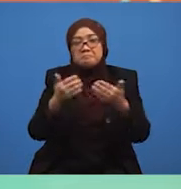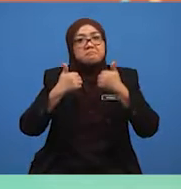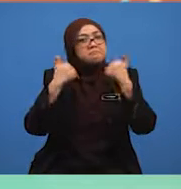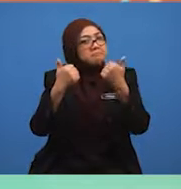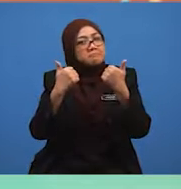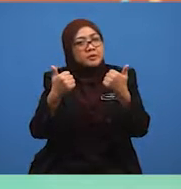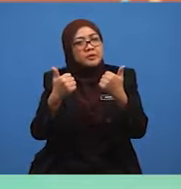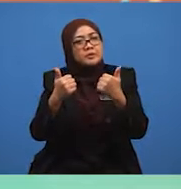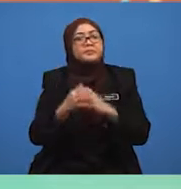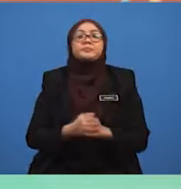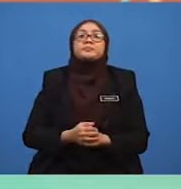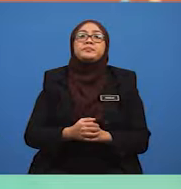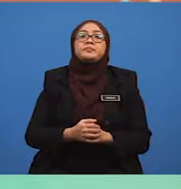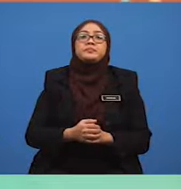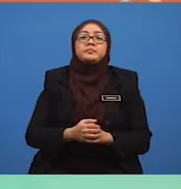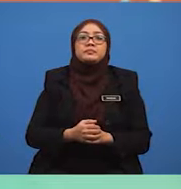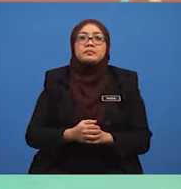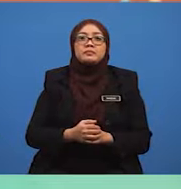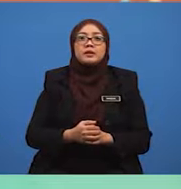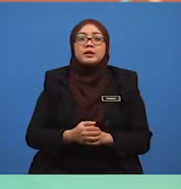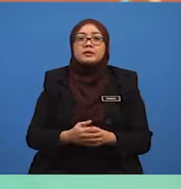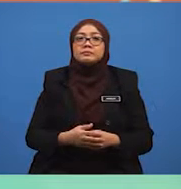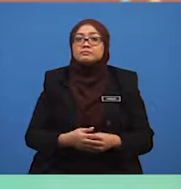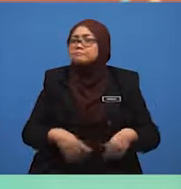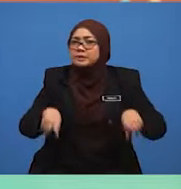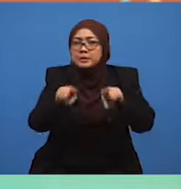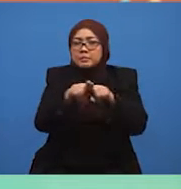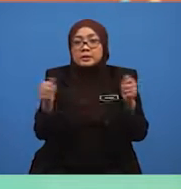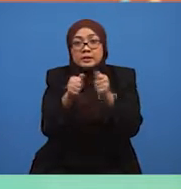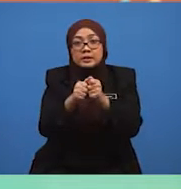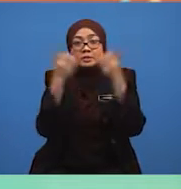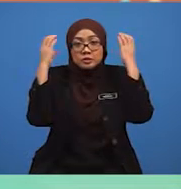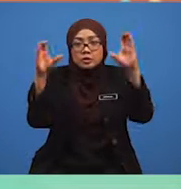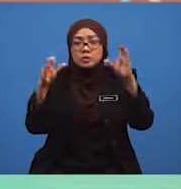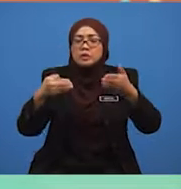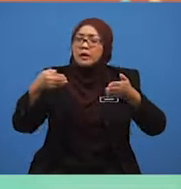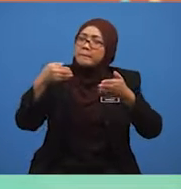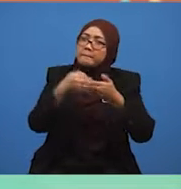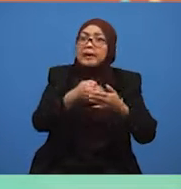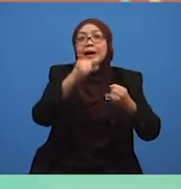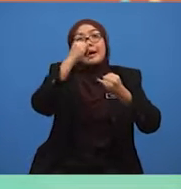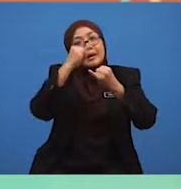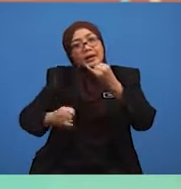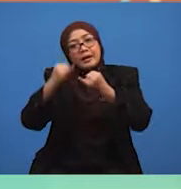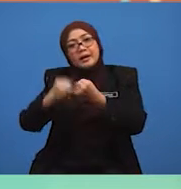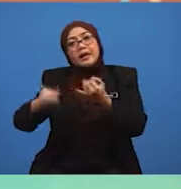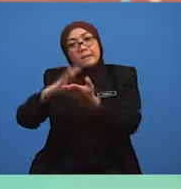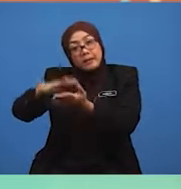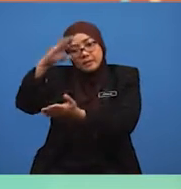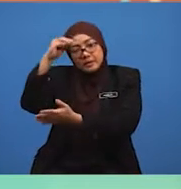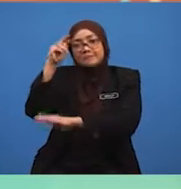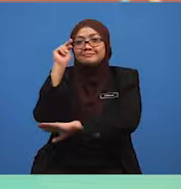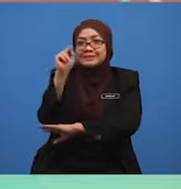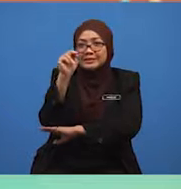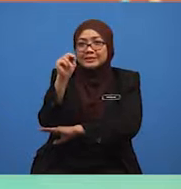saya, Mr. Q, hingga penghujung pembelajaran ini, saya yakin kamu akan dapat